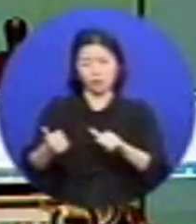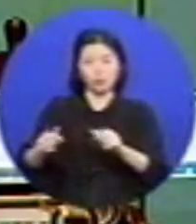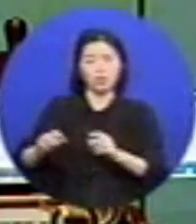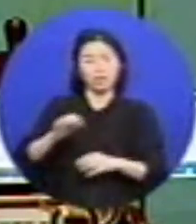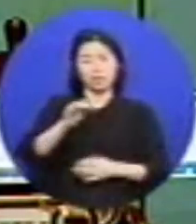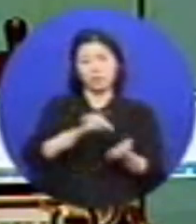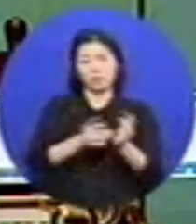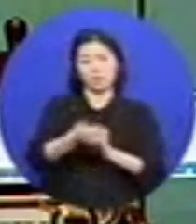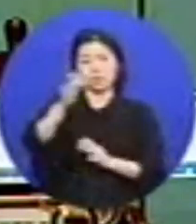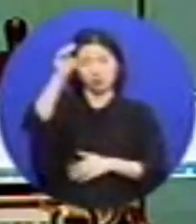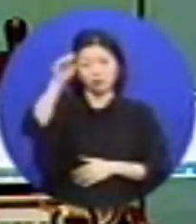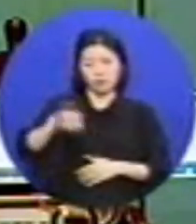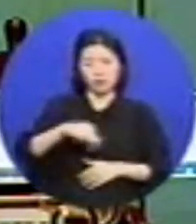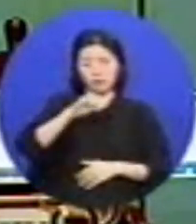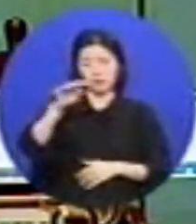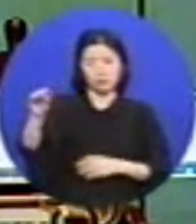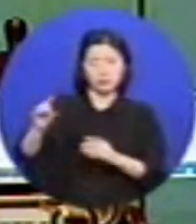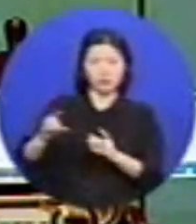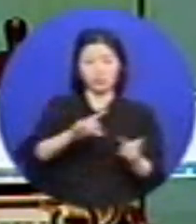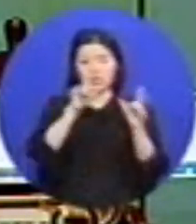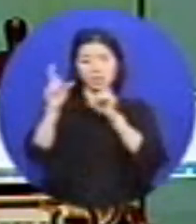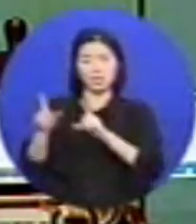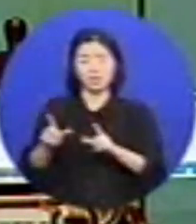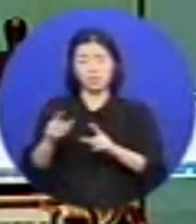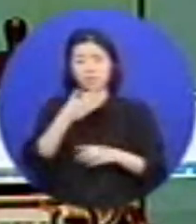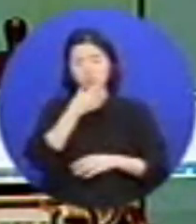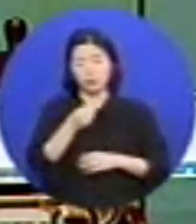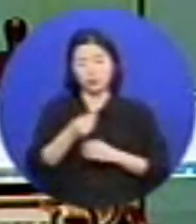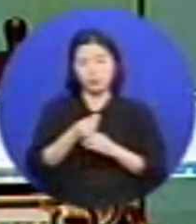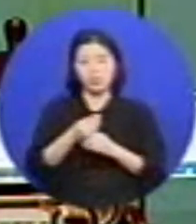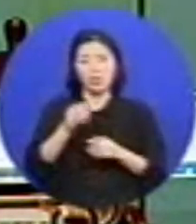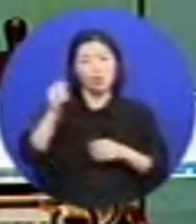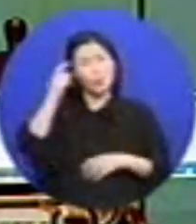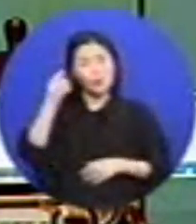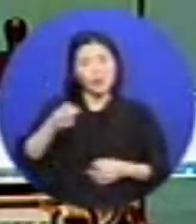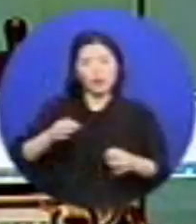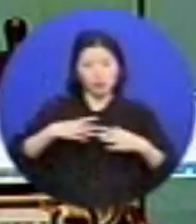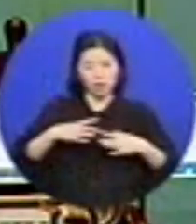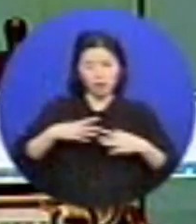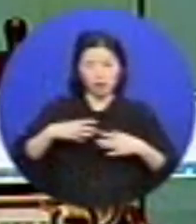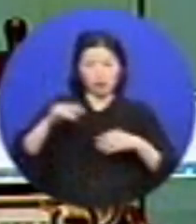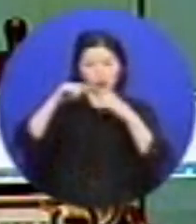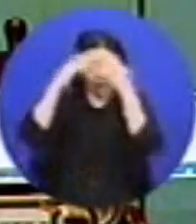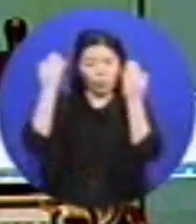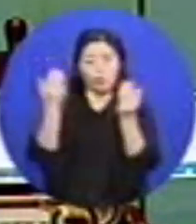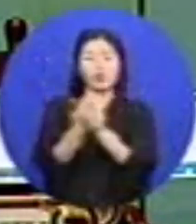십자가의 복음이 왜 그렇게 중요하고 놀라운가? 완벽한 치료예요.